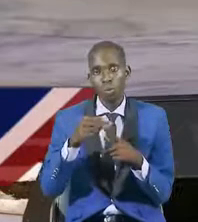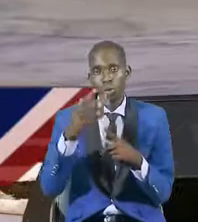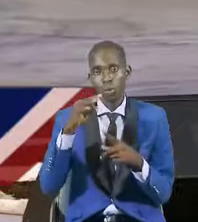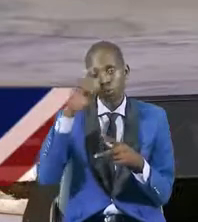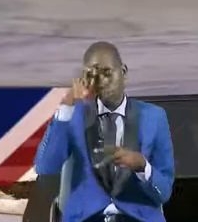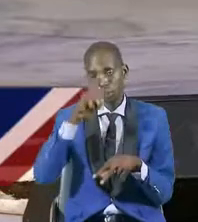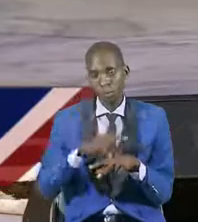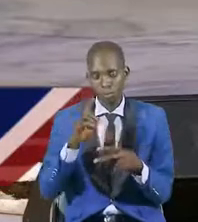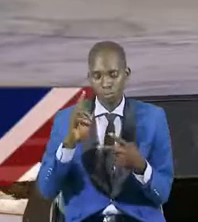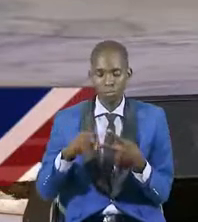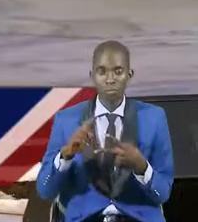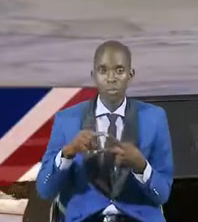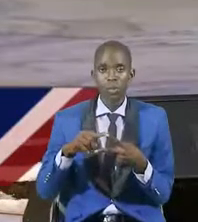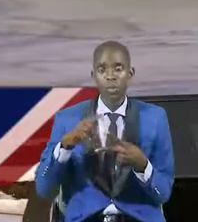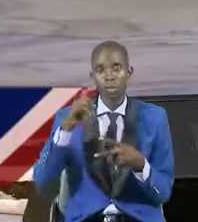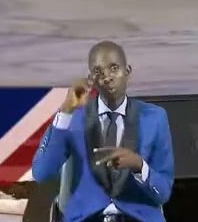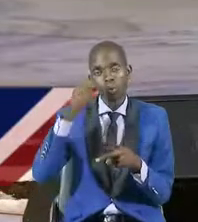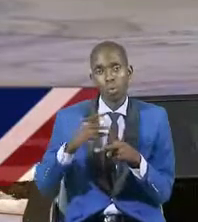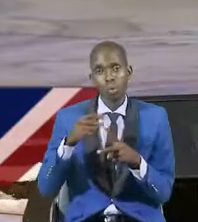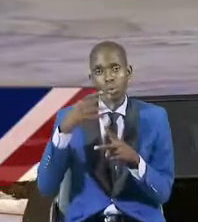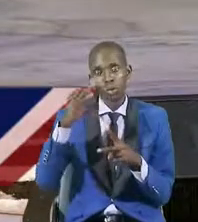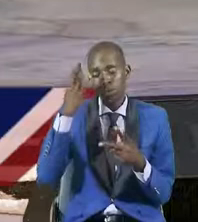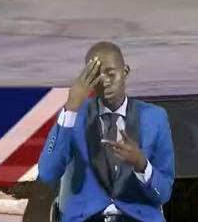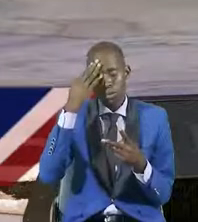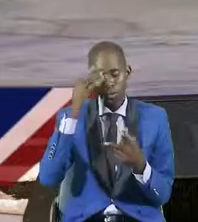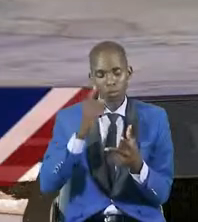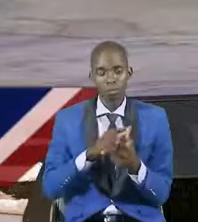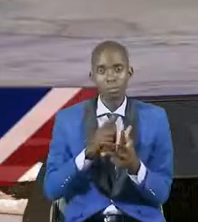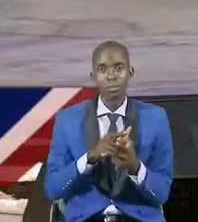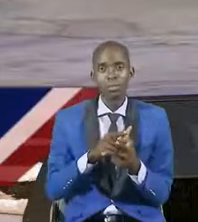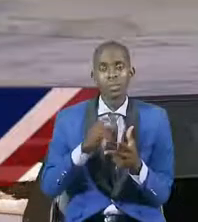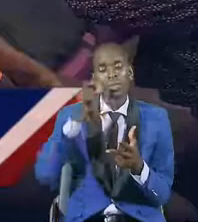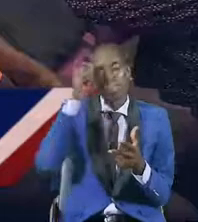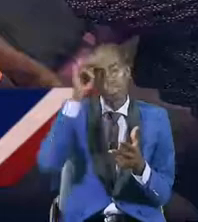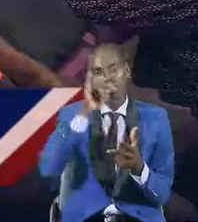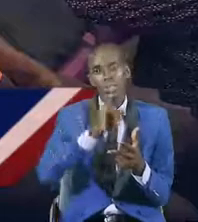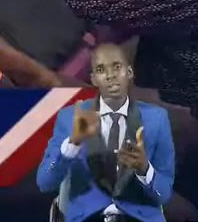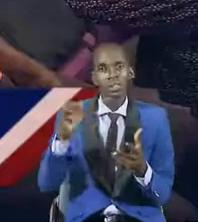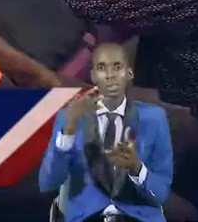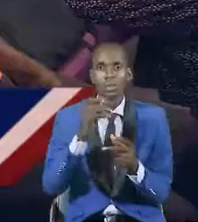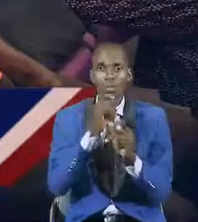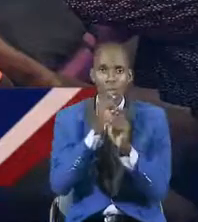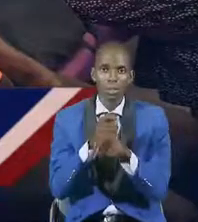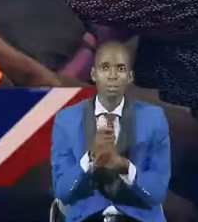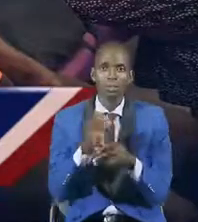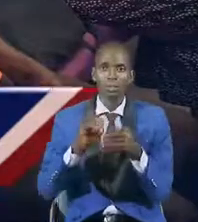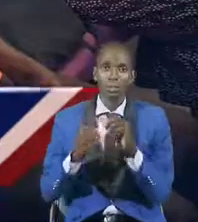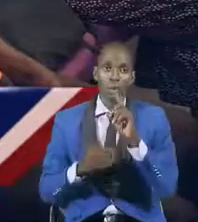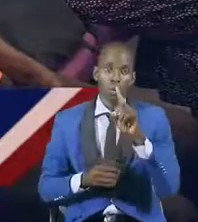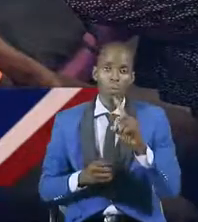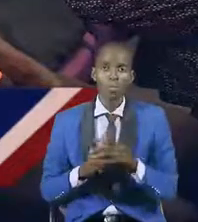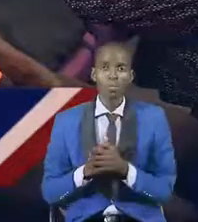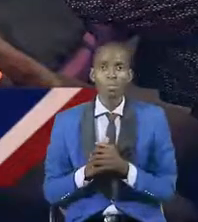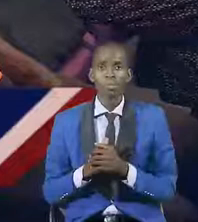parole de sagesse. 2, la parole de connaissance. 3, le discernement des esprits. Voyons